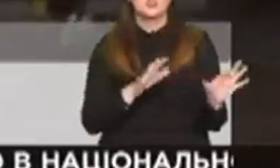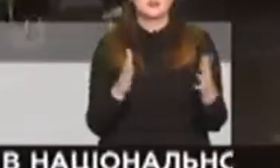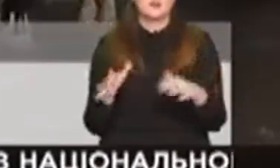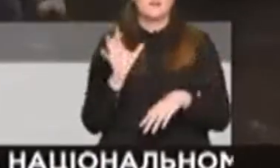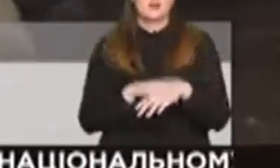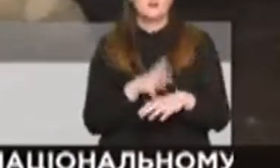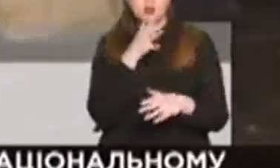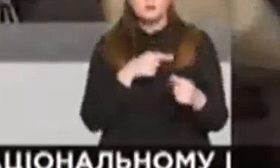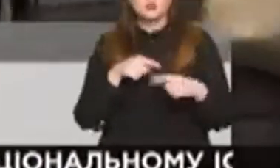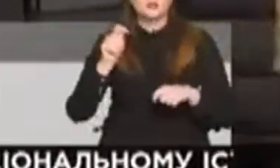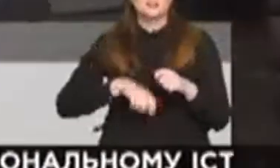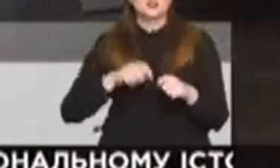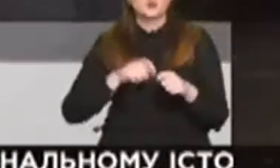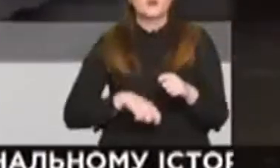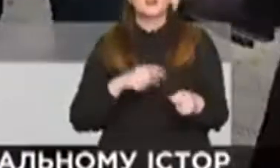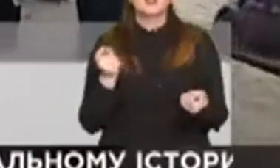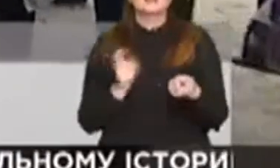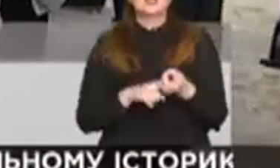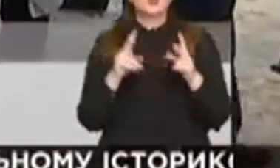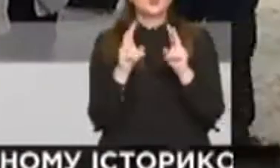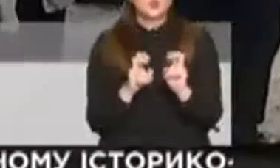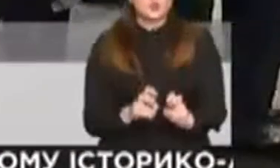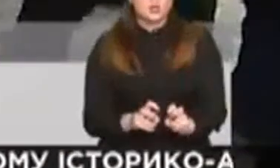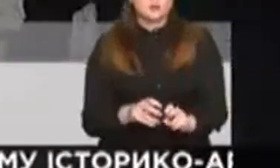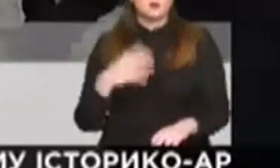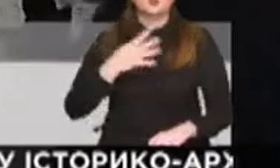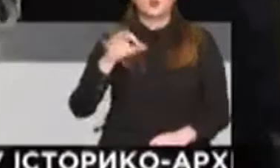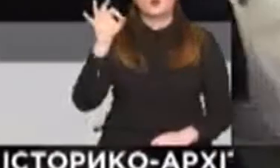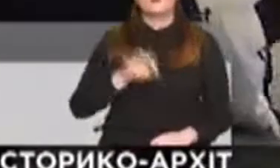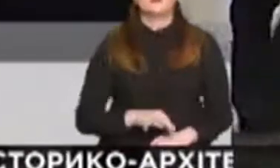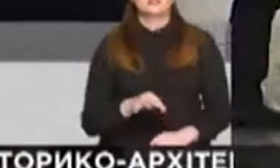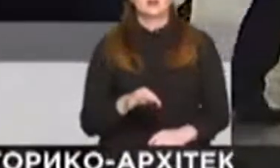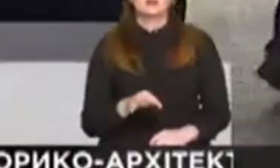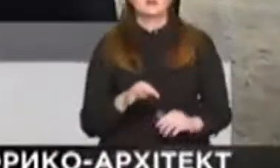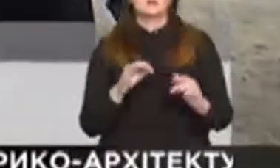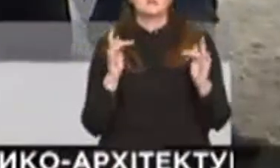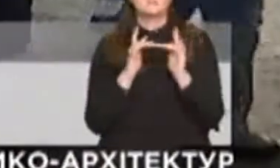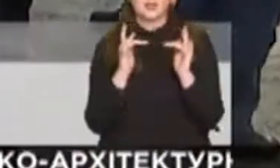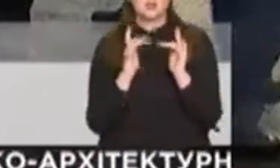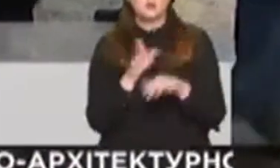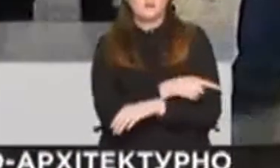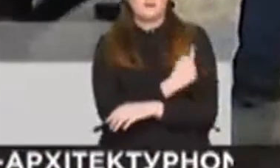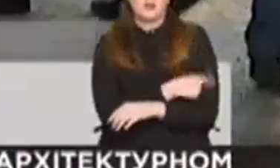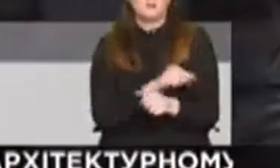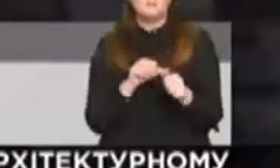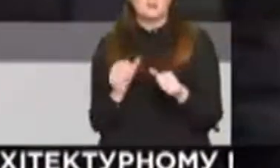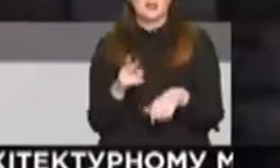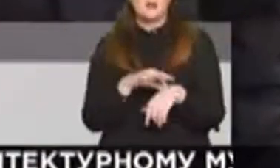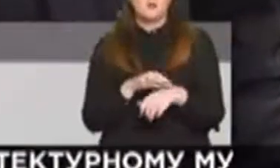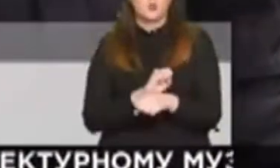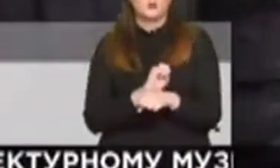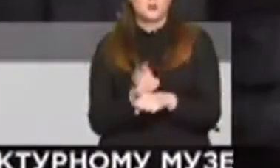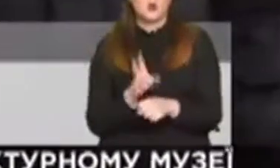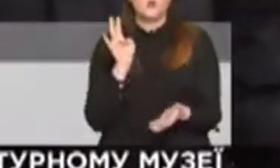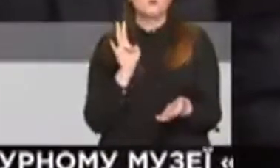випадків, виявлених під час тестувань. Згідно із дослідженнями, 40% реанімаційних ліжок у лікарнях, відведених для хворих на